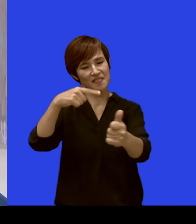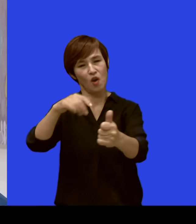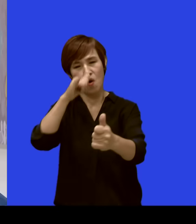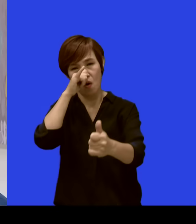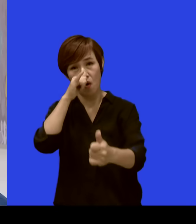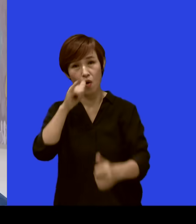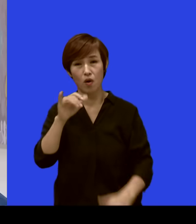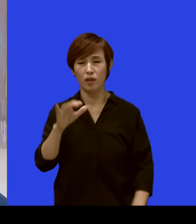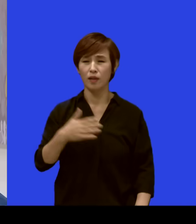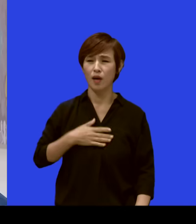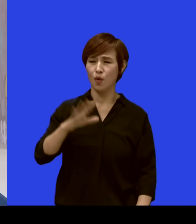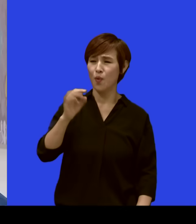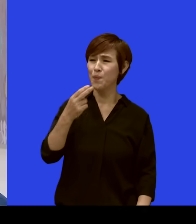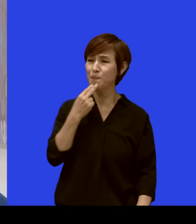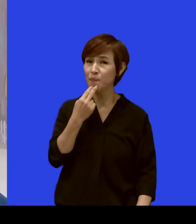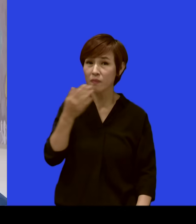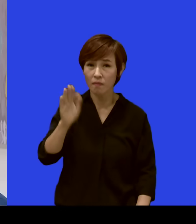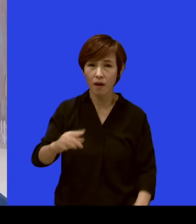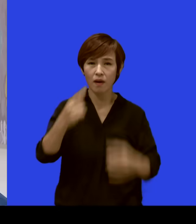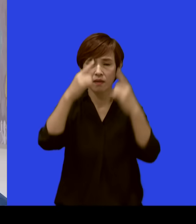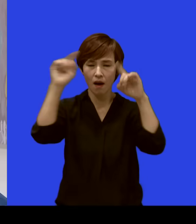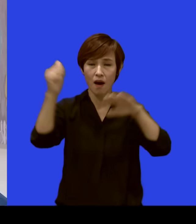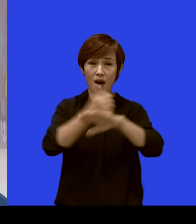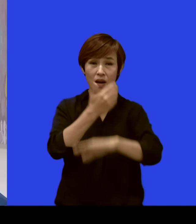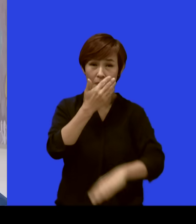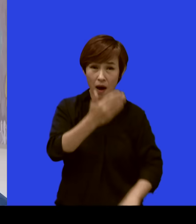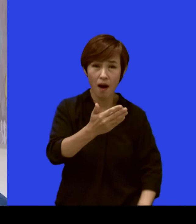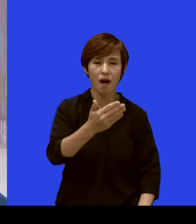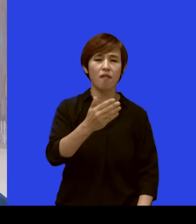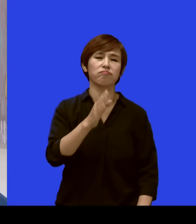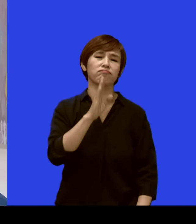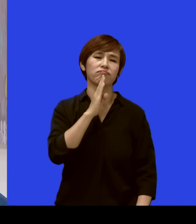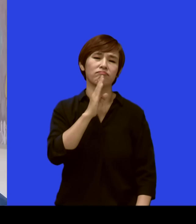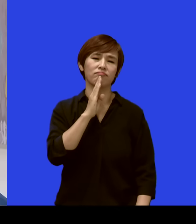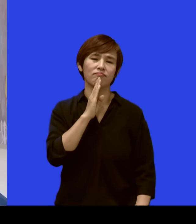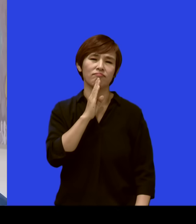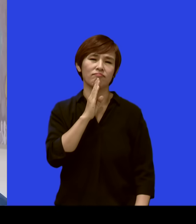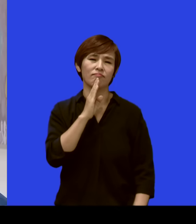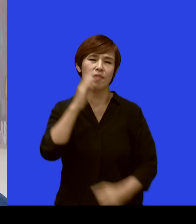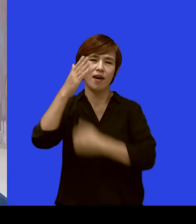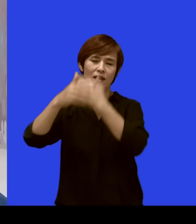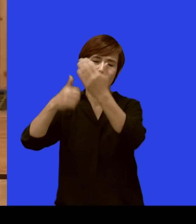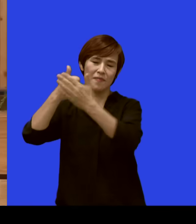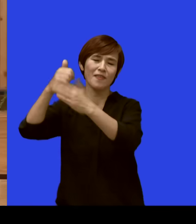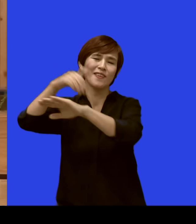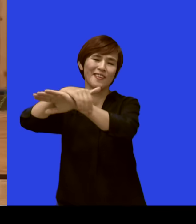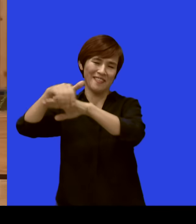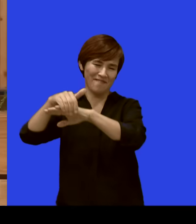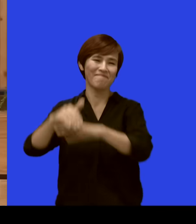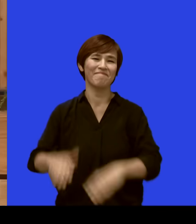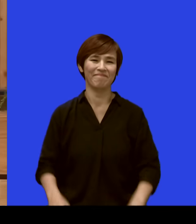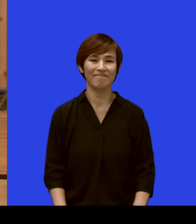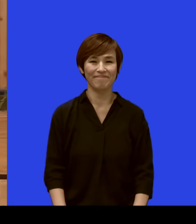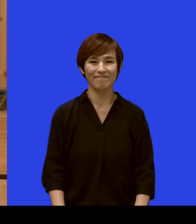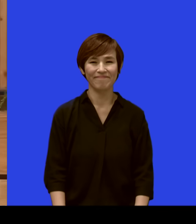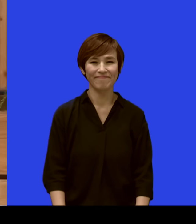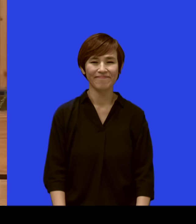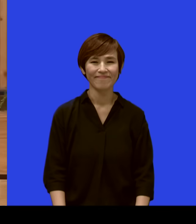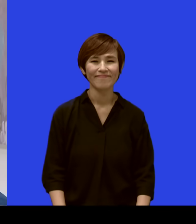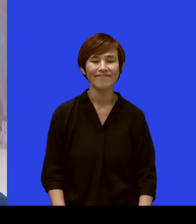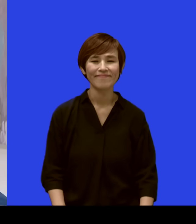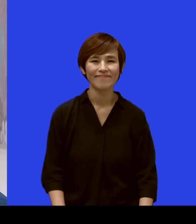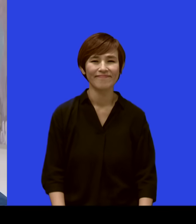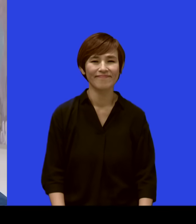돈이 없었지만 대학을 다닐 수 있었던 당시 저로서는 정말 신의 한 수였다고 생각합니다. 하나님의 한 수,